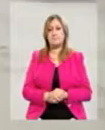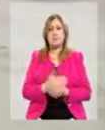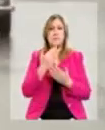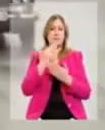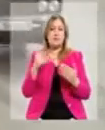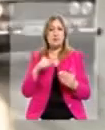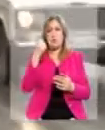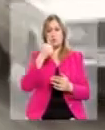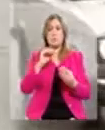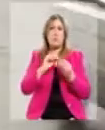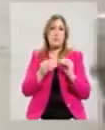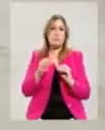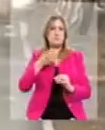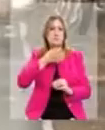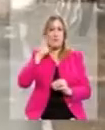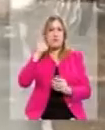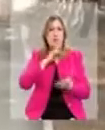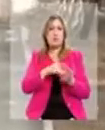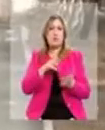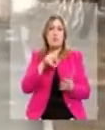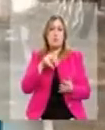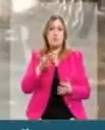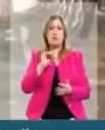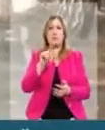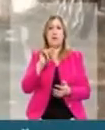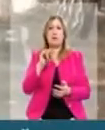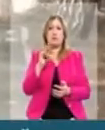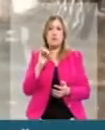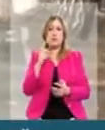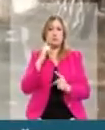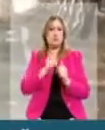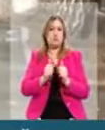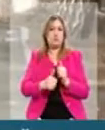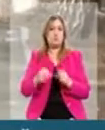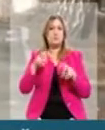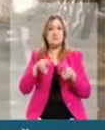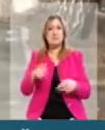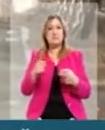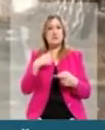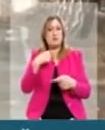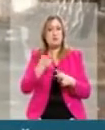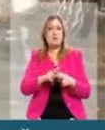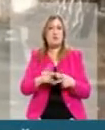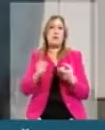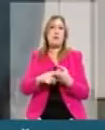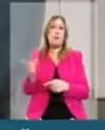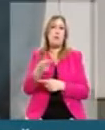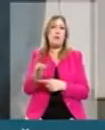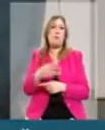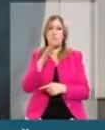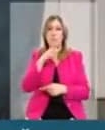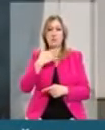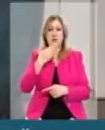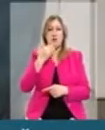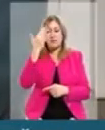Последние годы перебои с питьевой водой в городе Тобыл и селе Заречное стали учащаться. Специалисты связывают это с поливным сезоном в летний